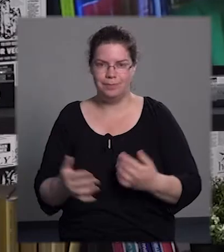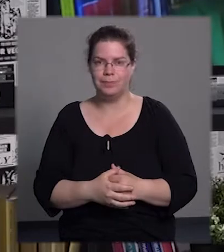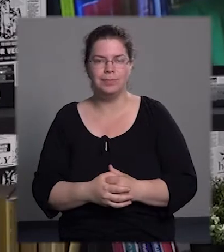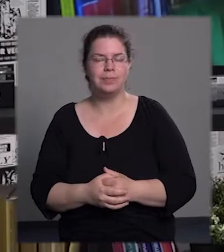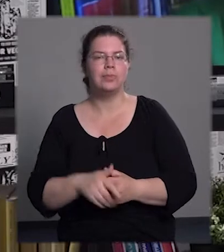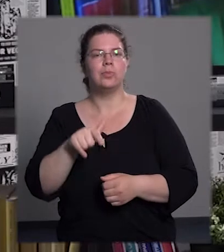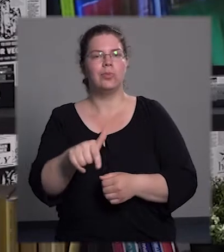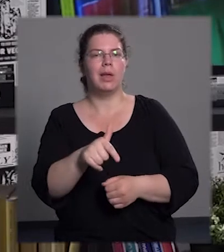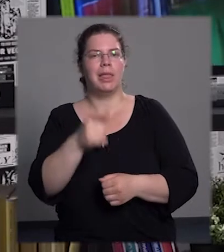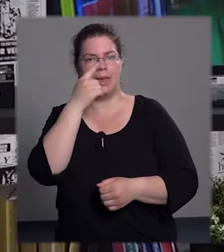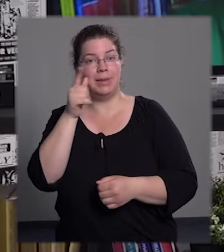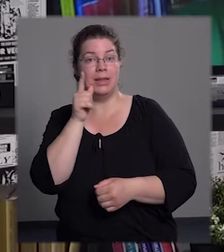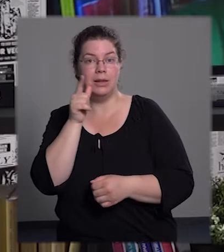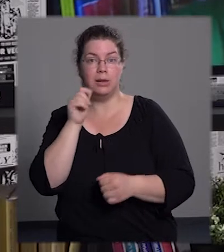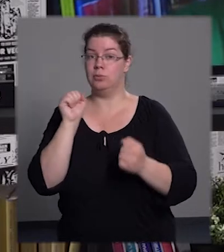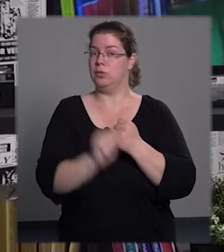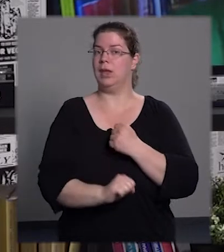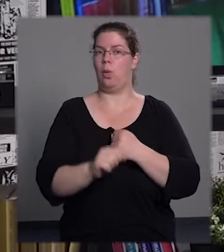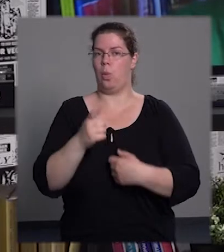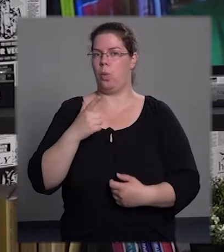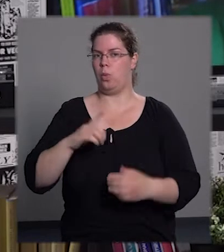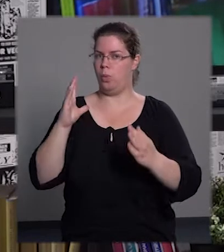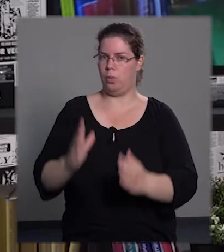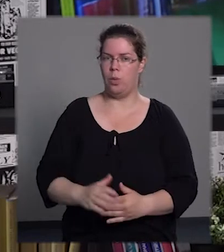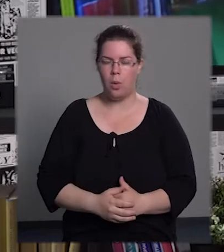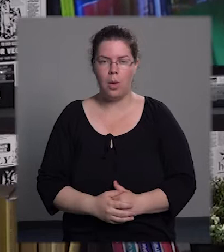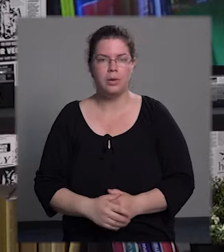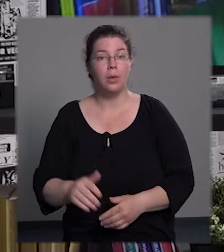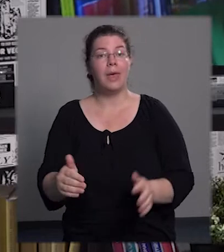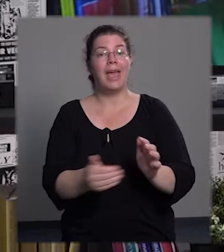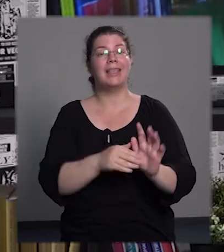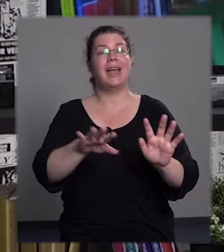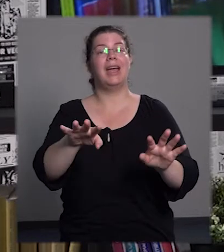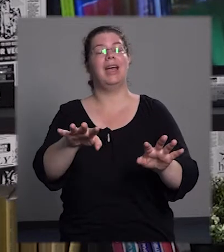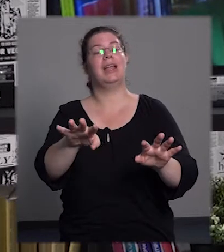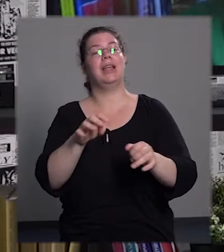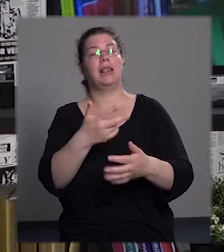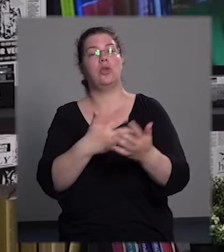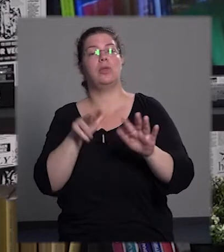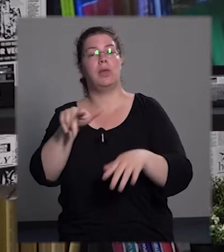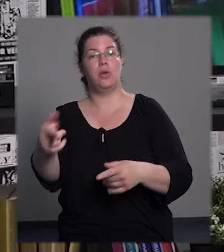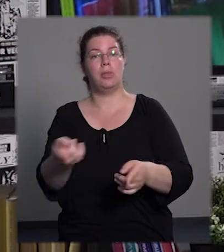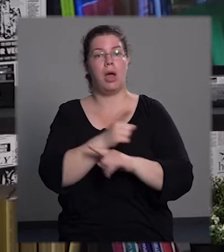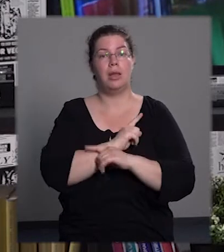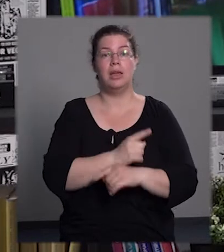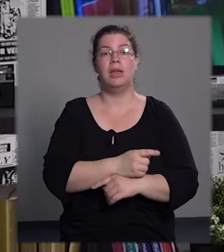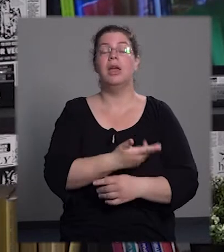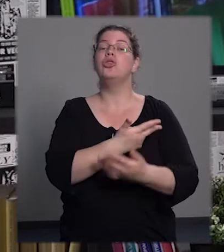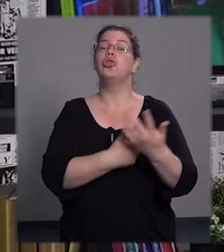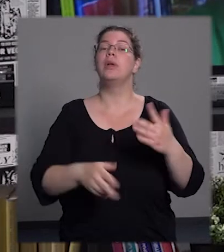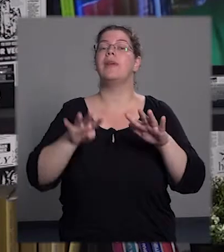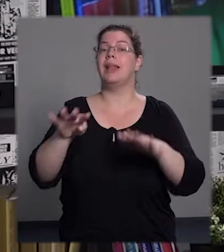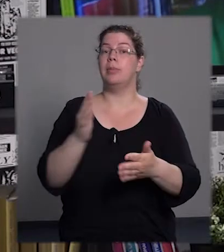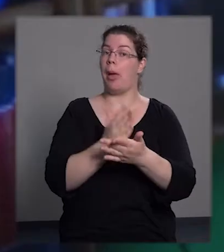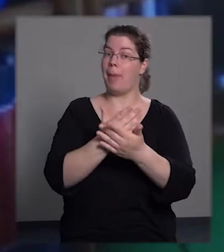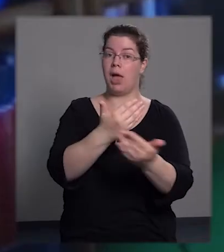egyéni végrendezete elég szigorú volt, tehát ő 1988-ban halt meg, és 89-ben már meg is rendezték ezt a kiállítást,